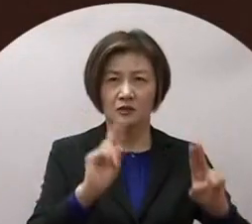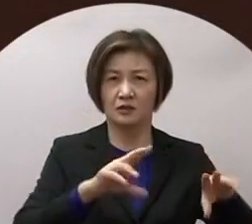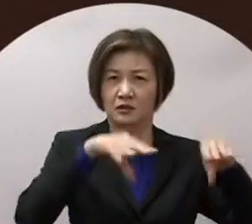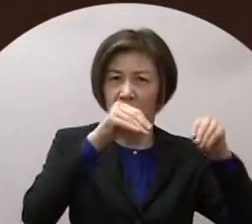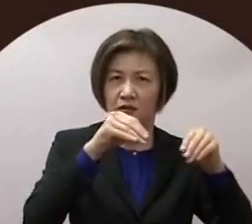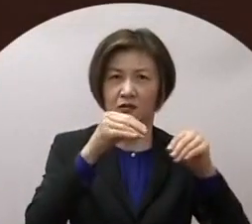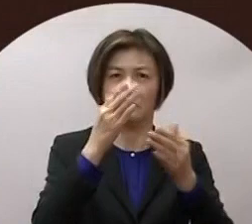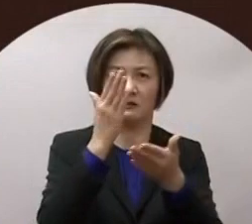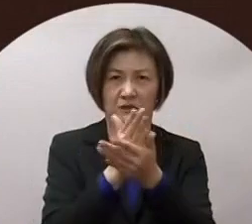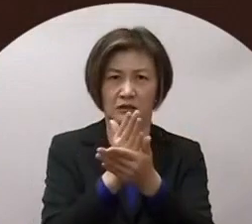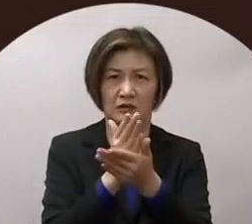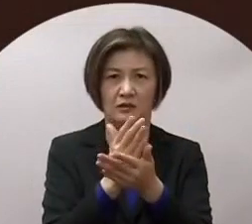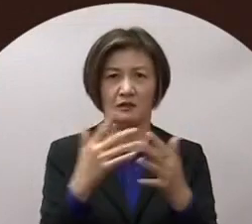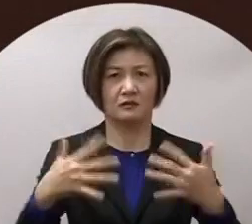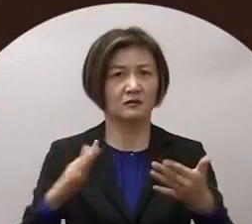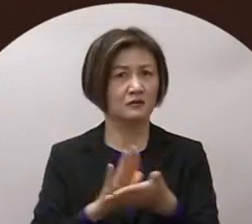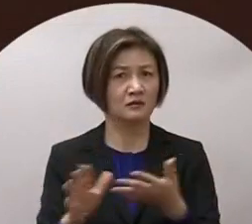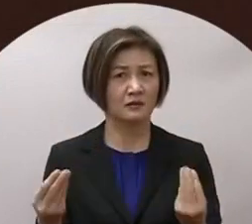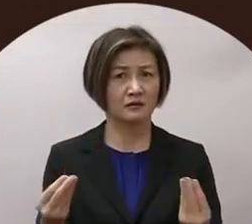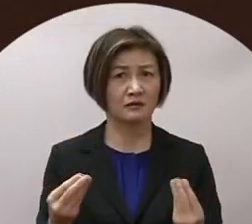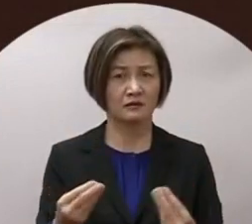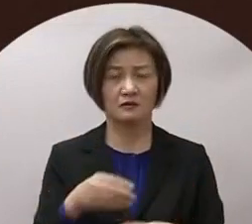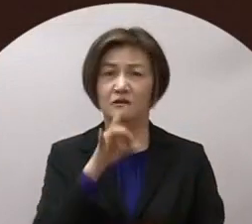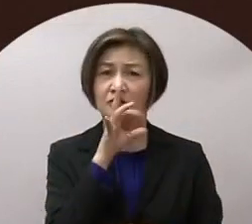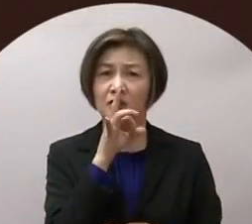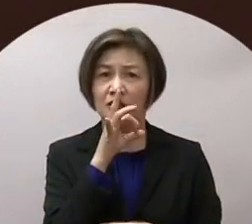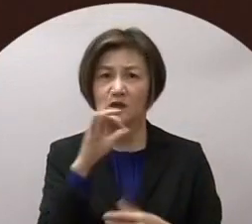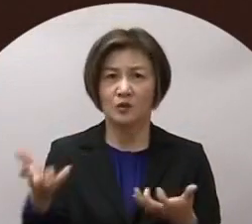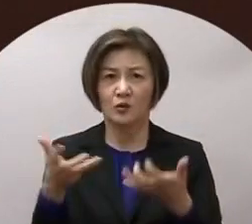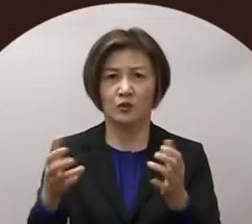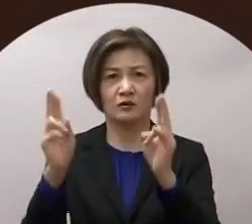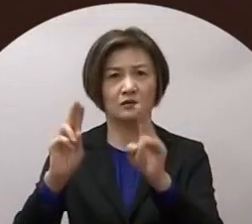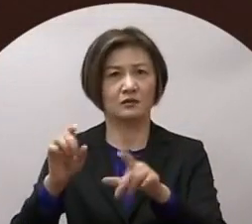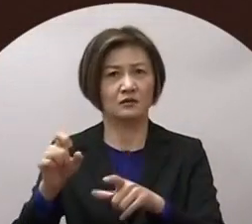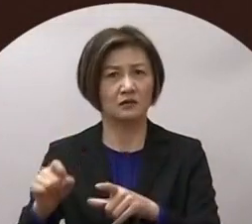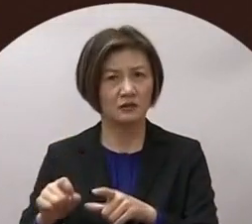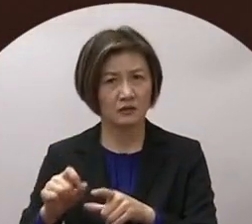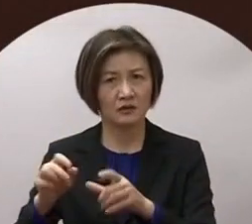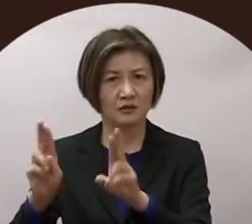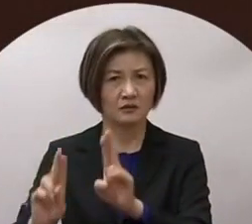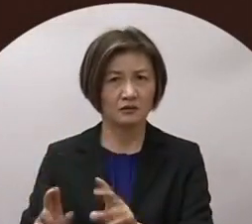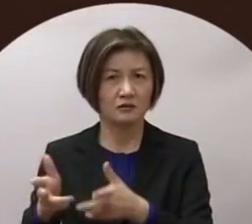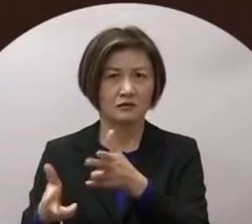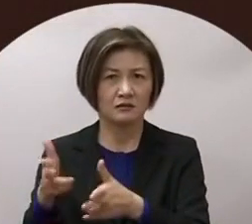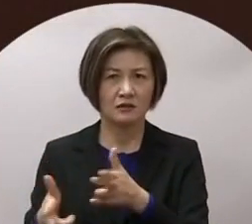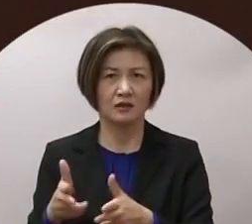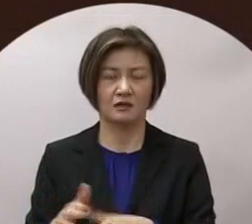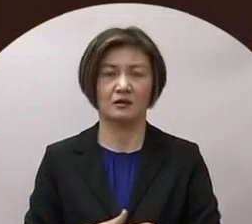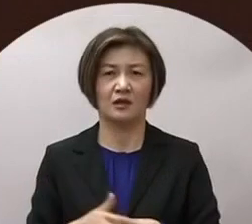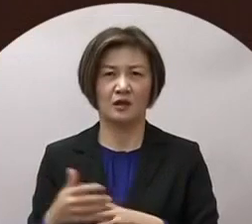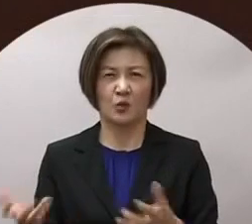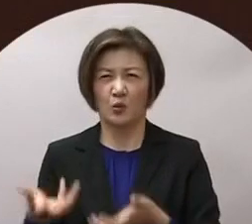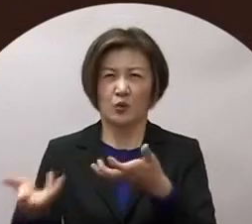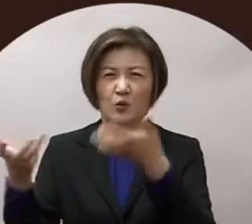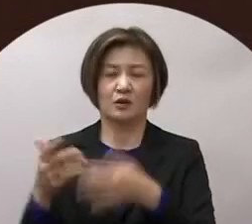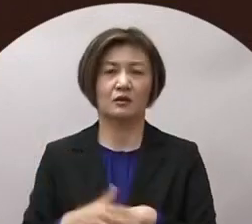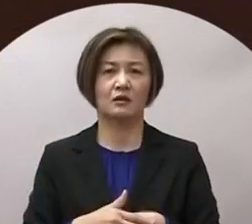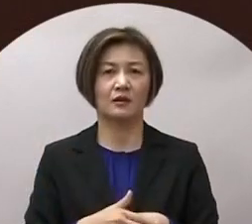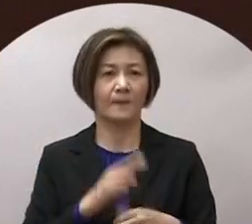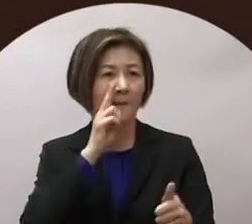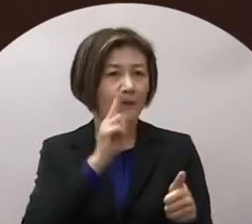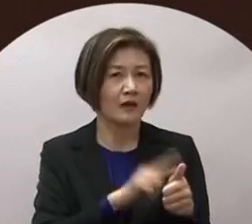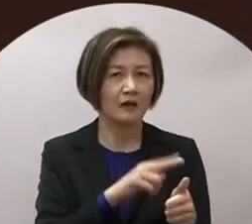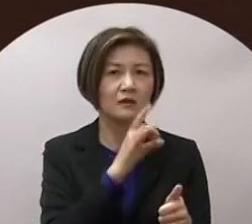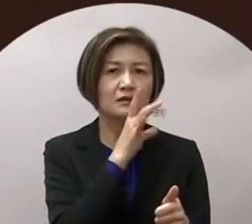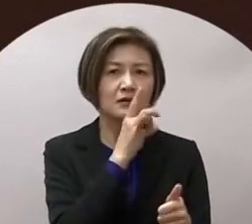来解决，中火必须要支援，受害的是我们台中中部地区民众